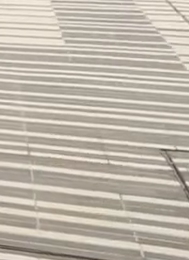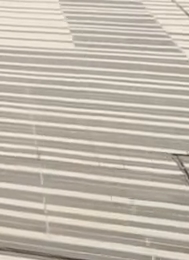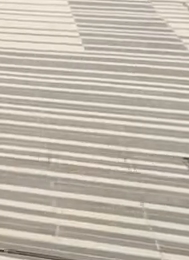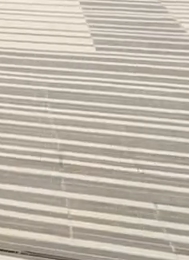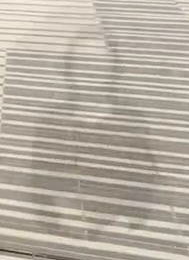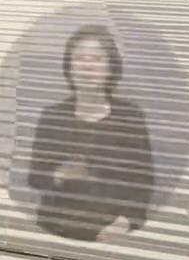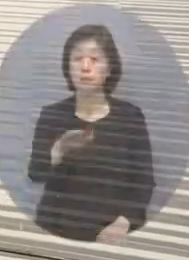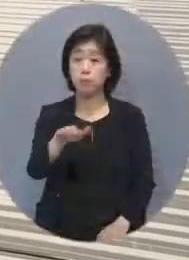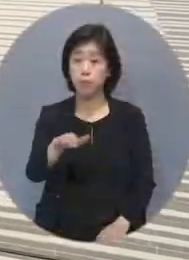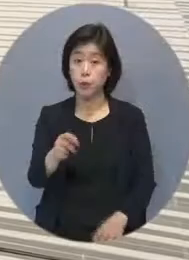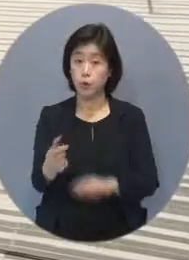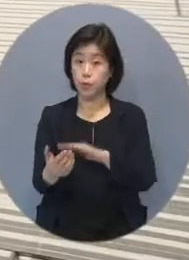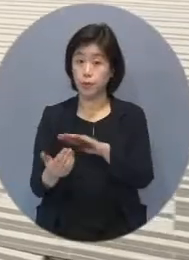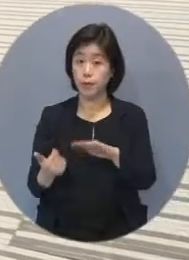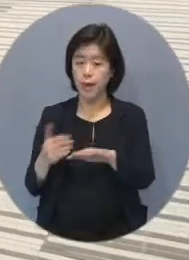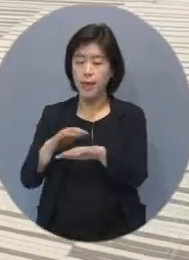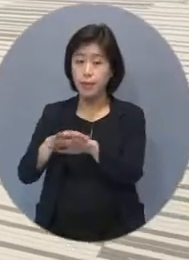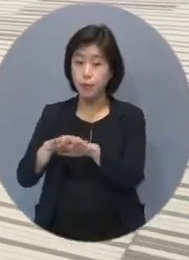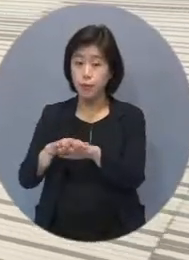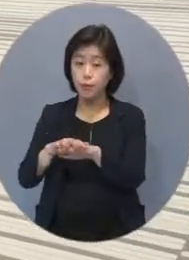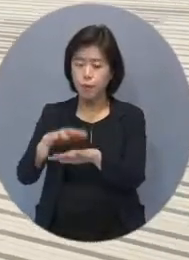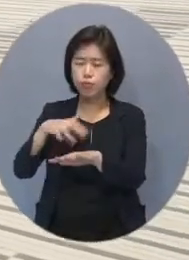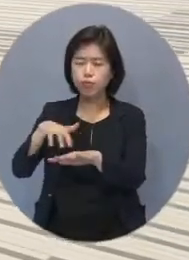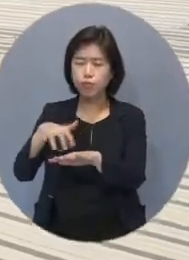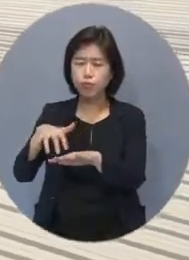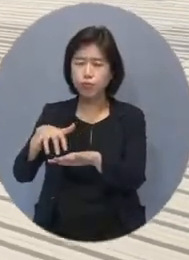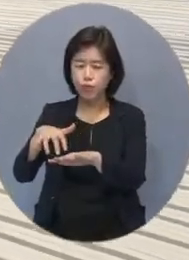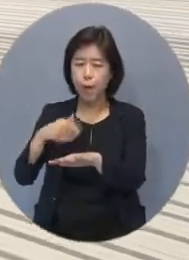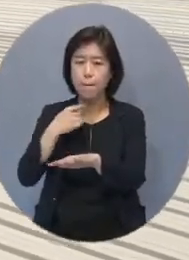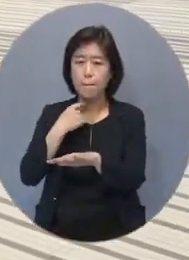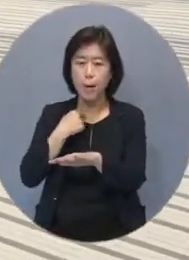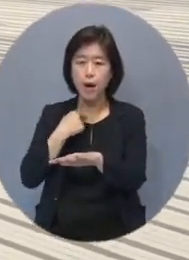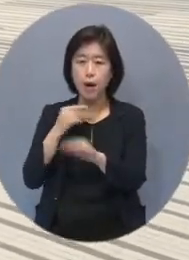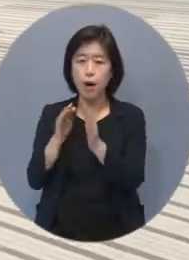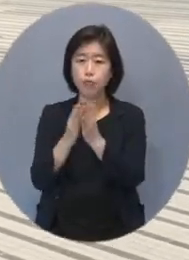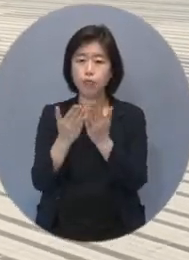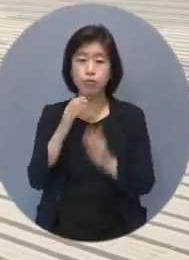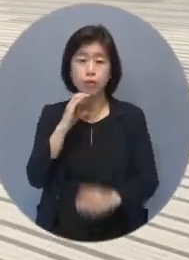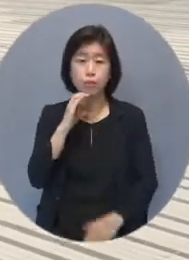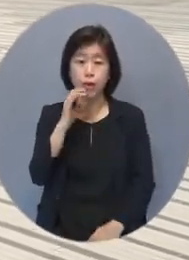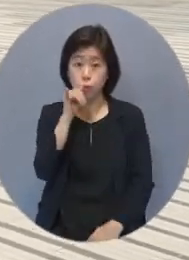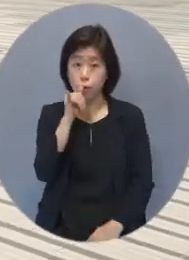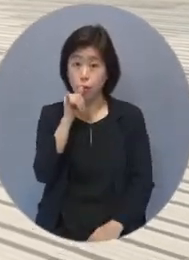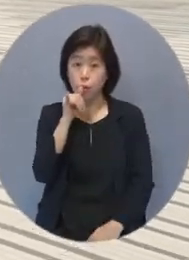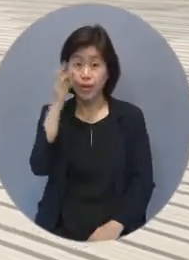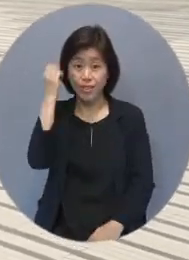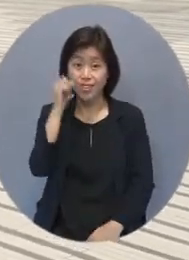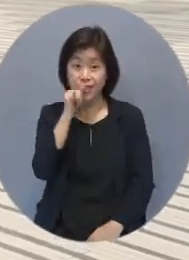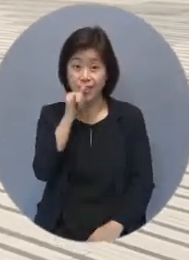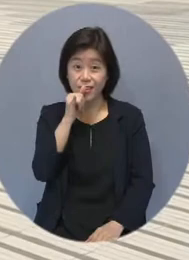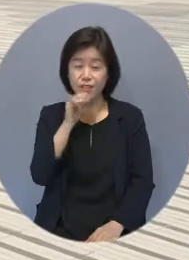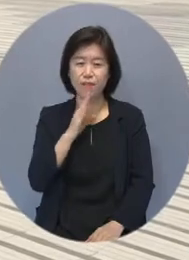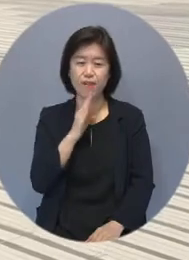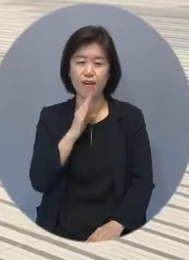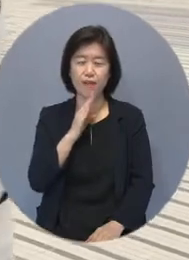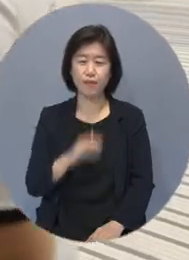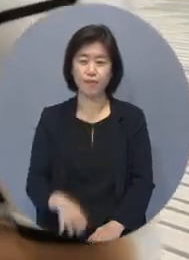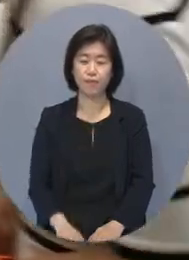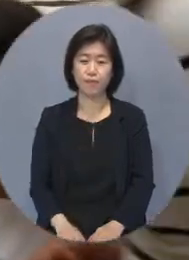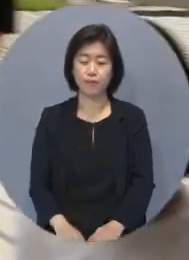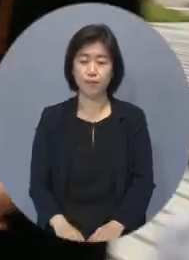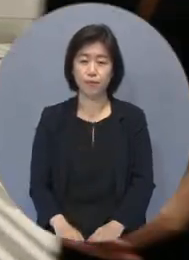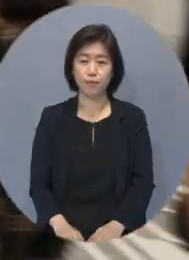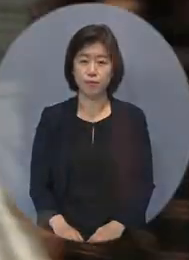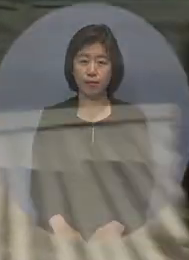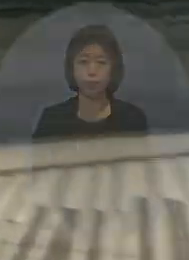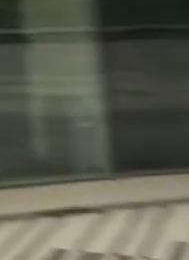여기가 아까 전에 우리 지도에서 봤던 북카페야. 북카페 기억나지? 네. 지도 따라서 쭉 오면 있잖아, 그치? 네. 북카페 뭐 하는